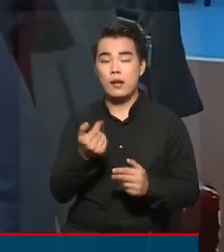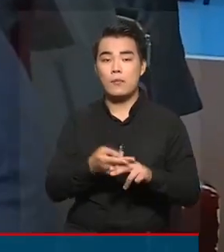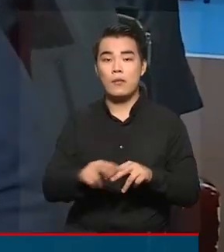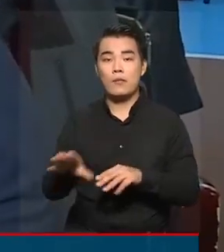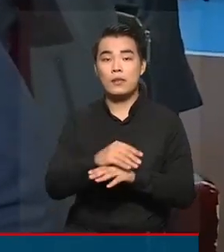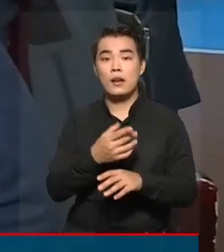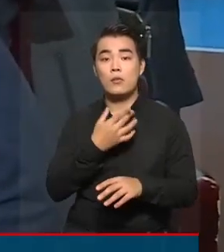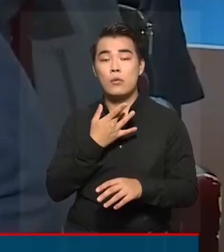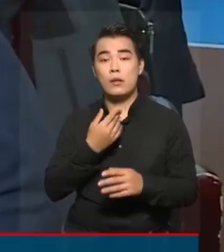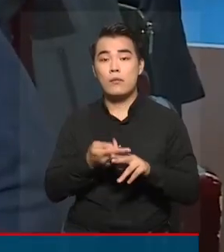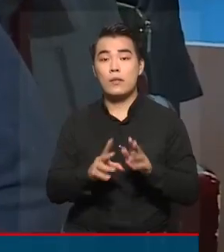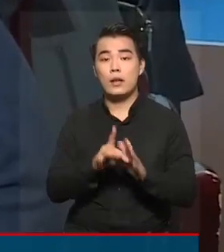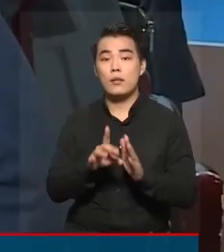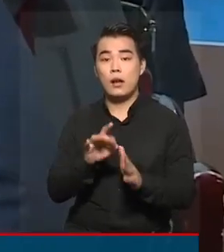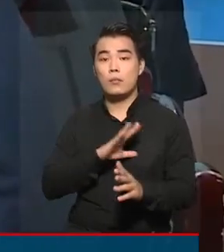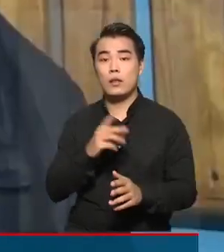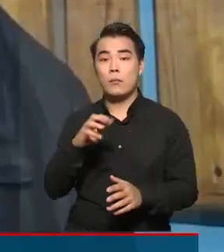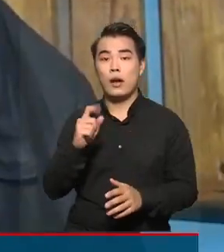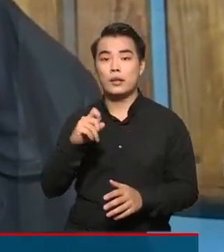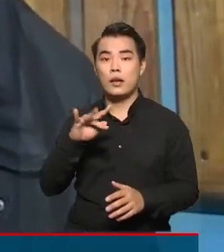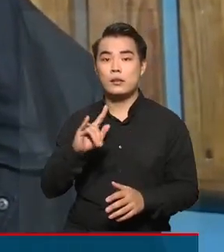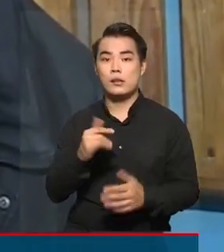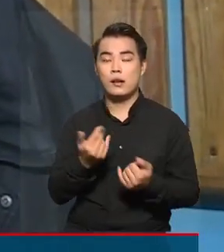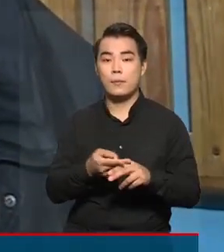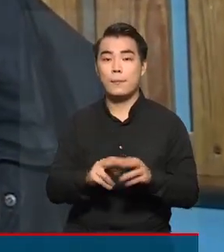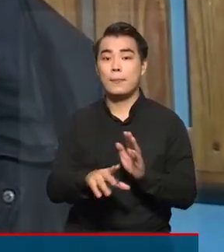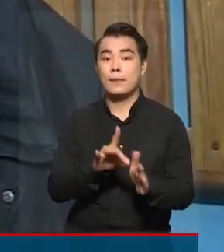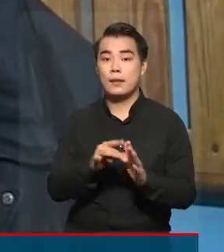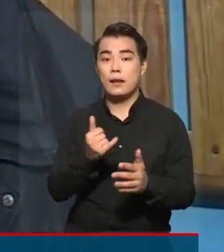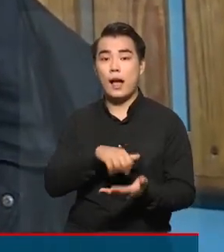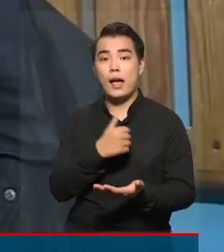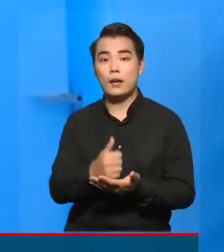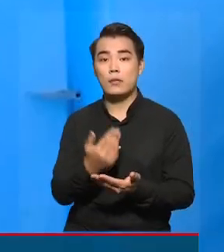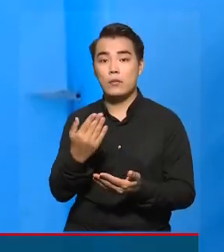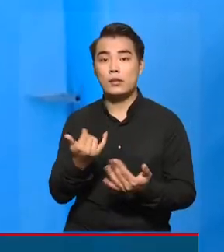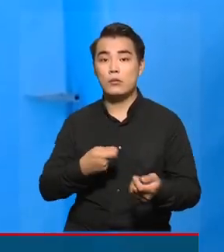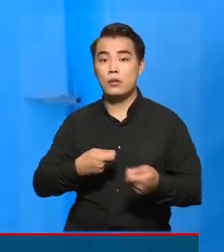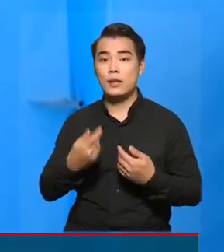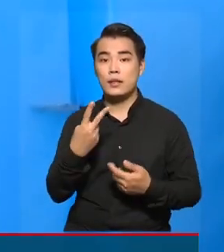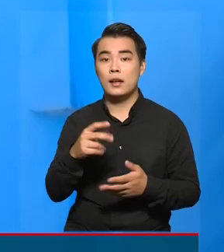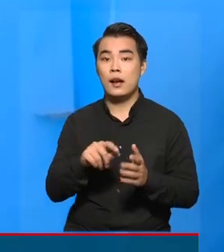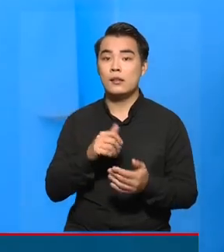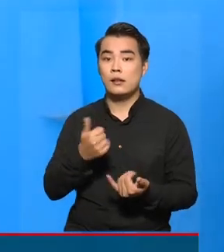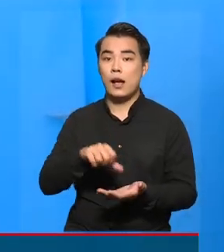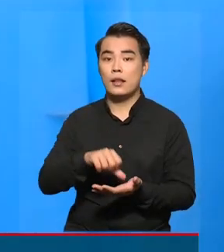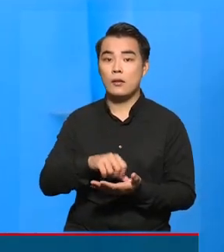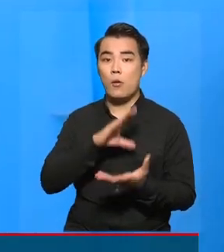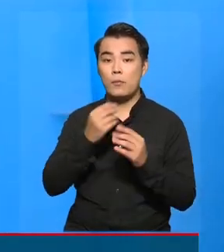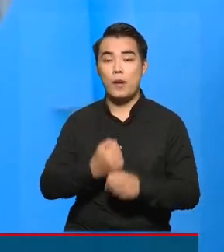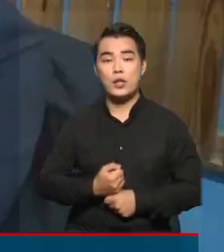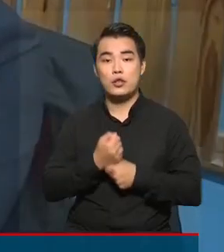дауысқа ие болды. Созақ және Мақтарал аудандарында сайлаушылар осыған дейін әкім қызметін атқарып келген 2 кандидатқа қолдау білдірген.